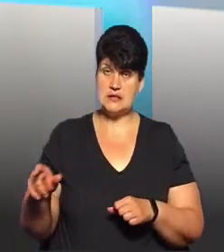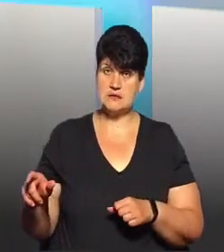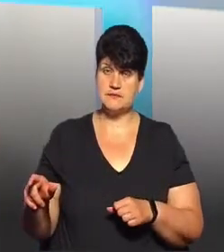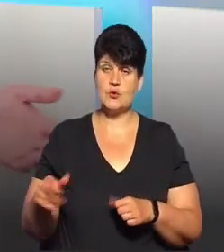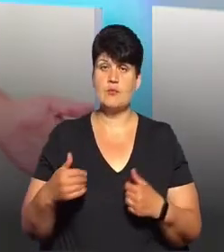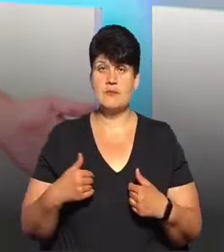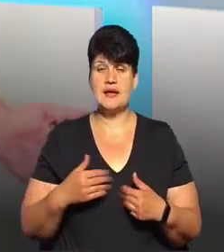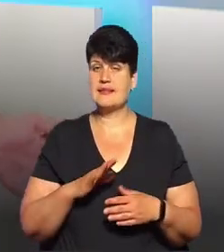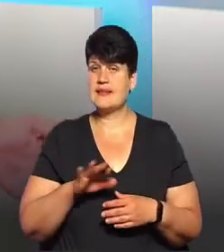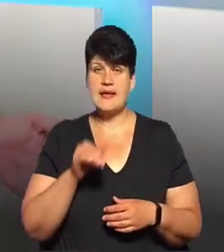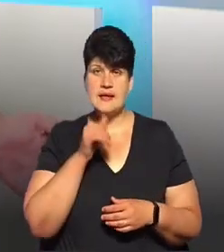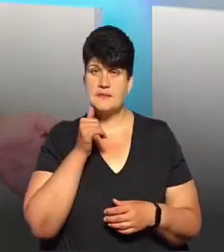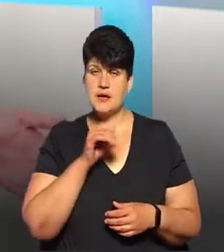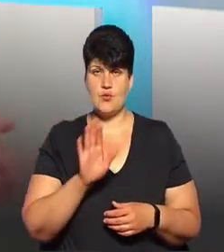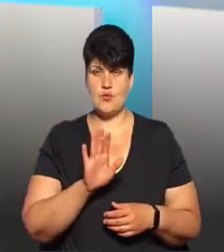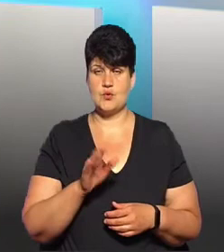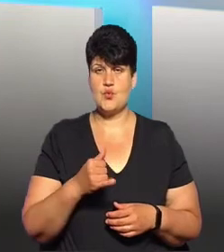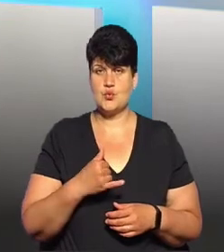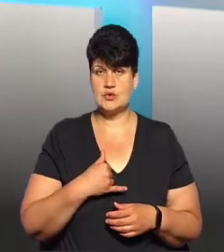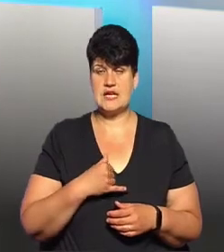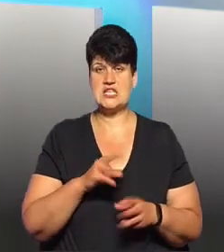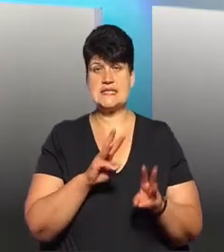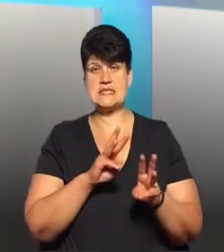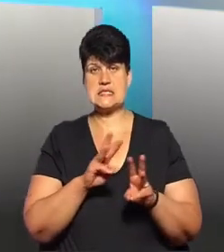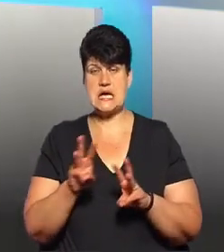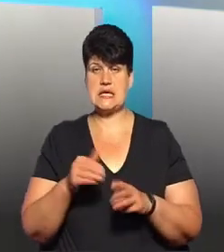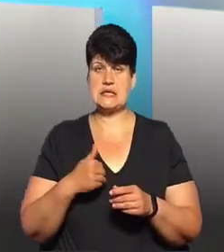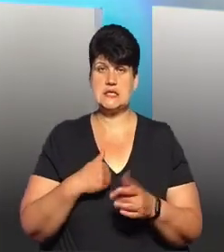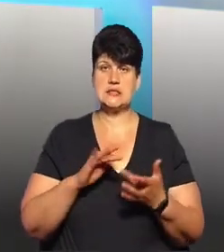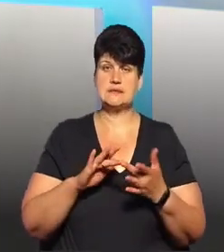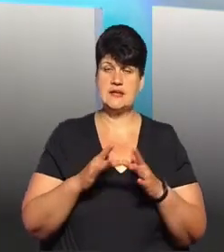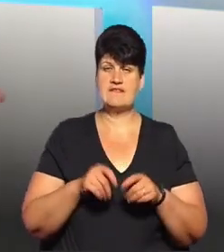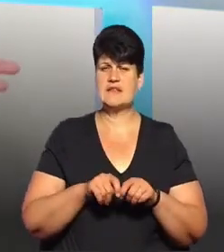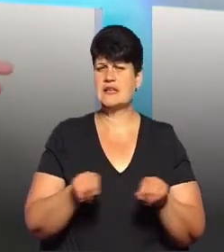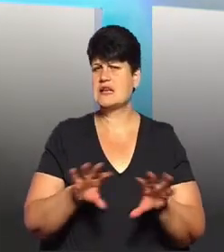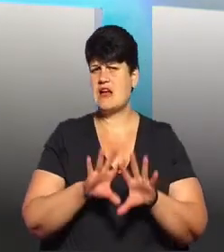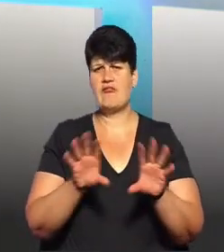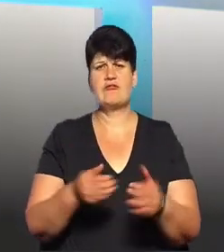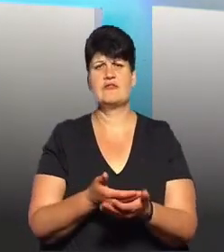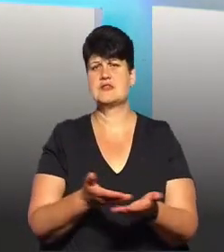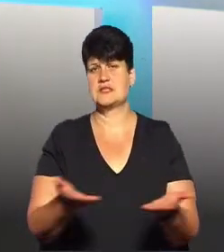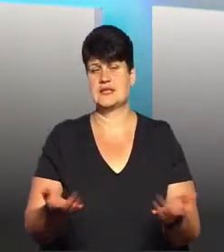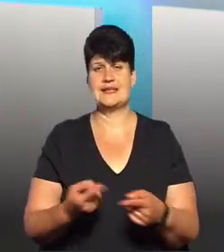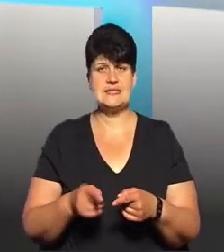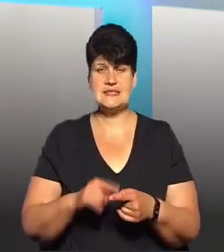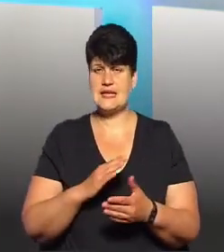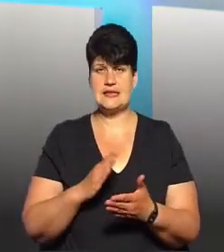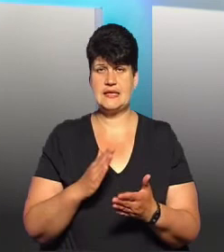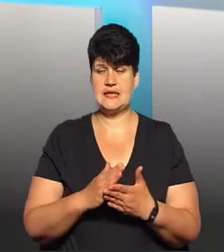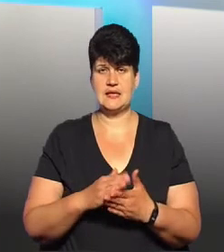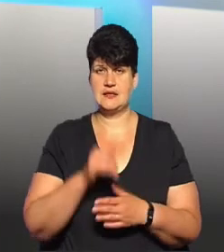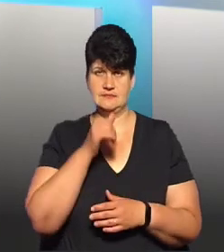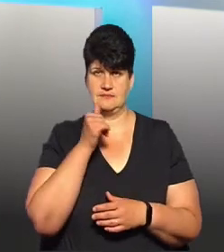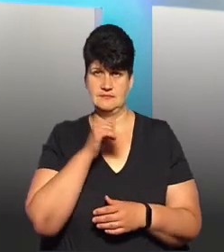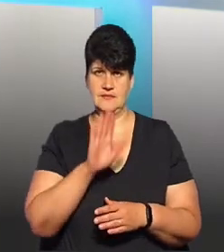прихованими, тому що як наш сайт, так і наші соцмережі відкриті для всіх, де це не є якісь там даркнет і так далі, можуть всі зайти